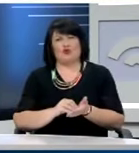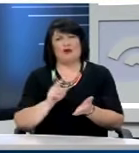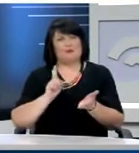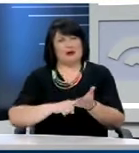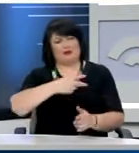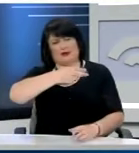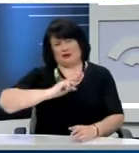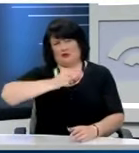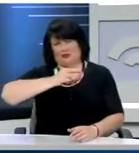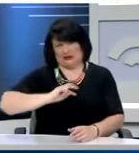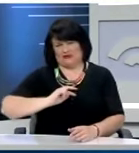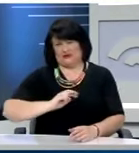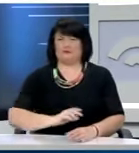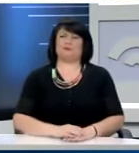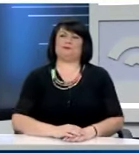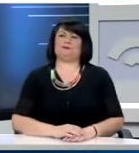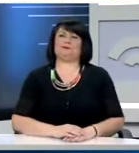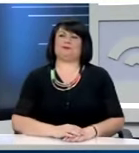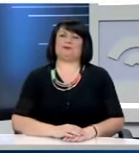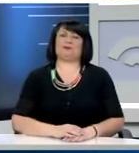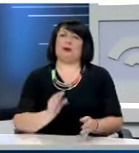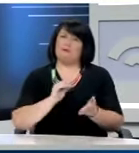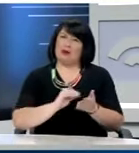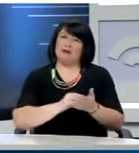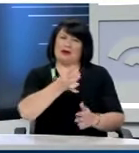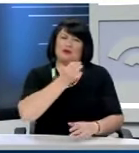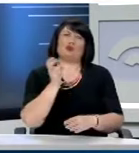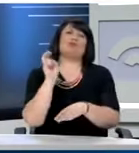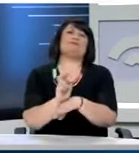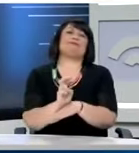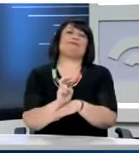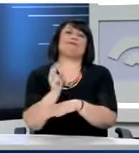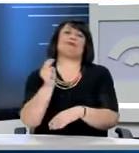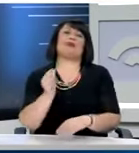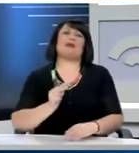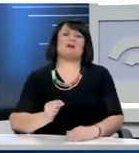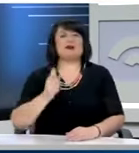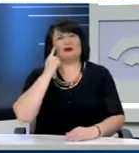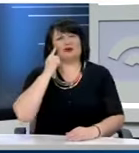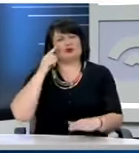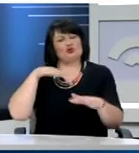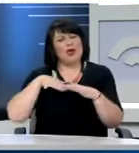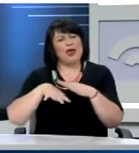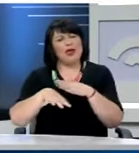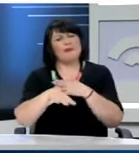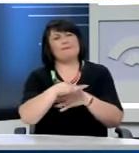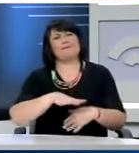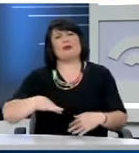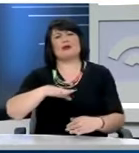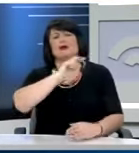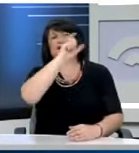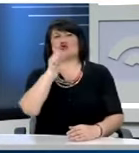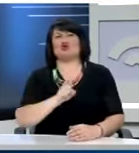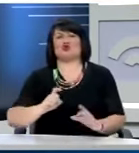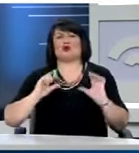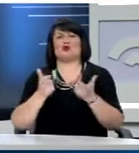απαντήσεων. Και θα επιμείνω, γιατί η εκκρεμότητα σε αυτά τα θέματα πιστεύω ότι επηρεάζει επίσης τις ζωές κάθε